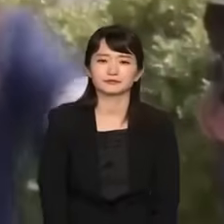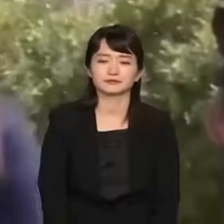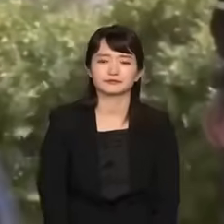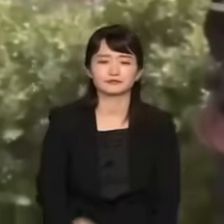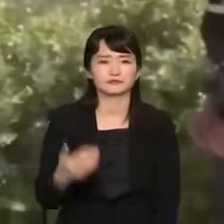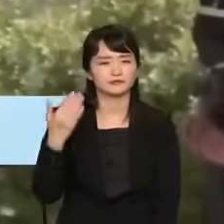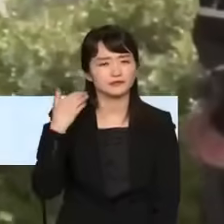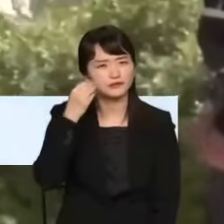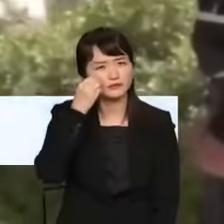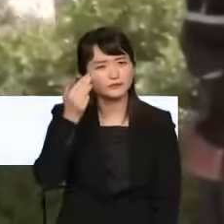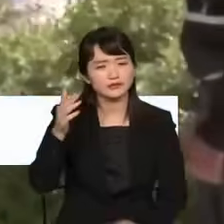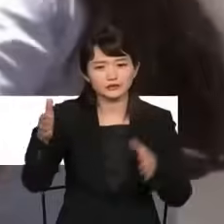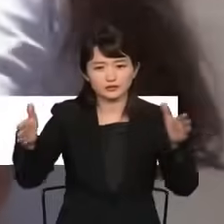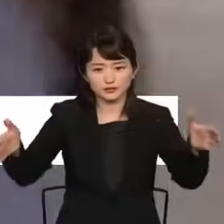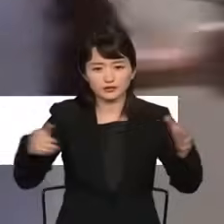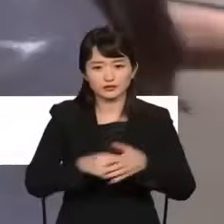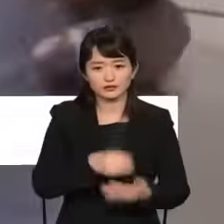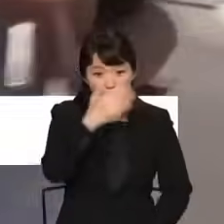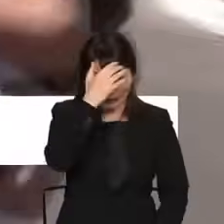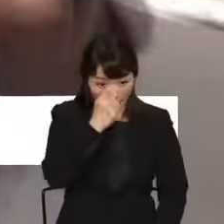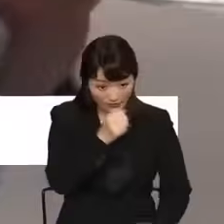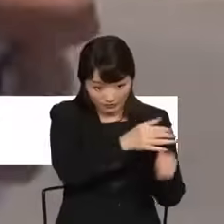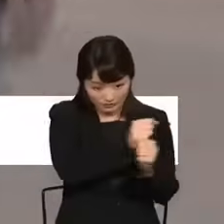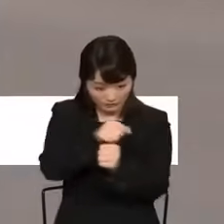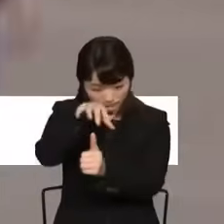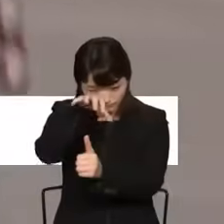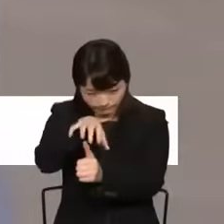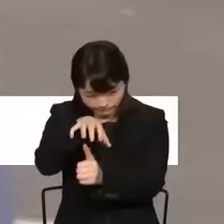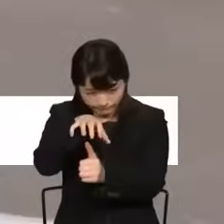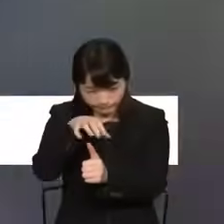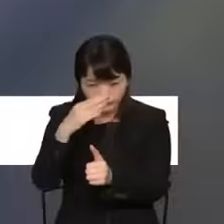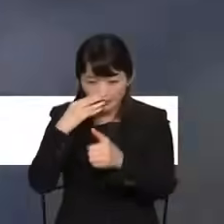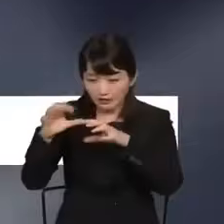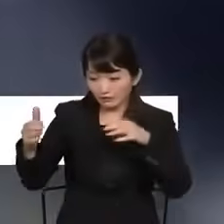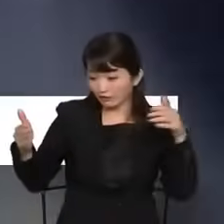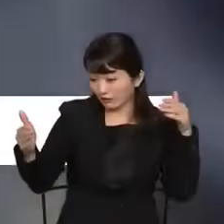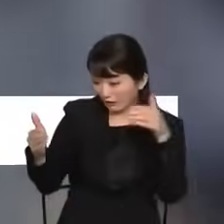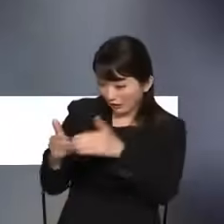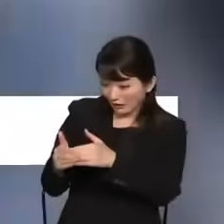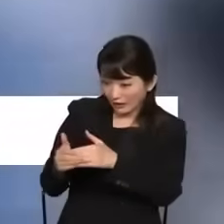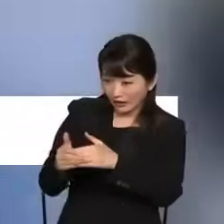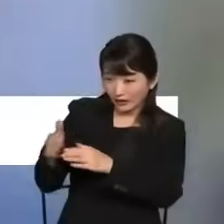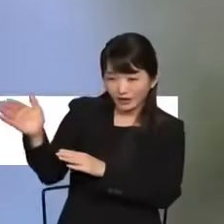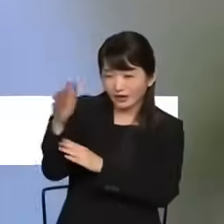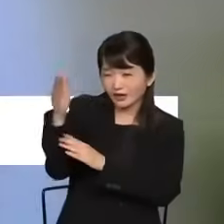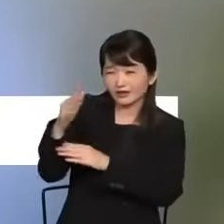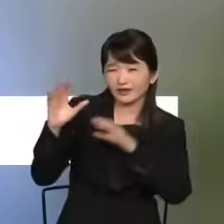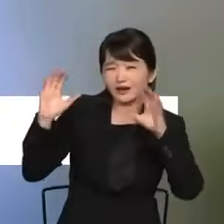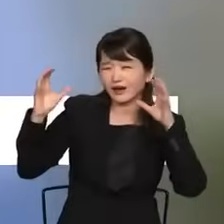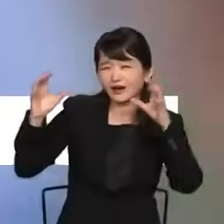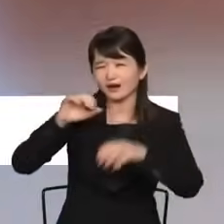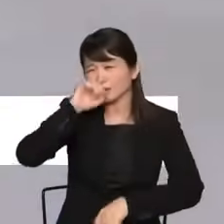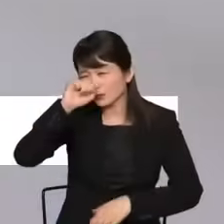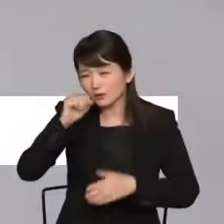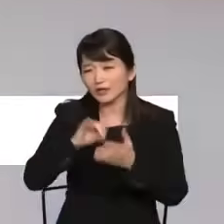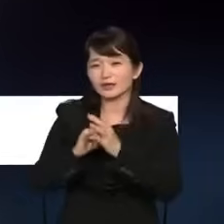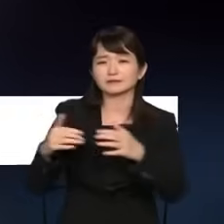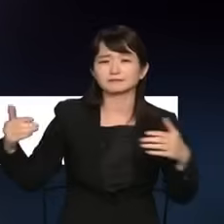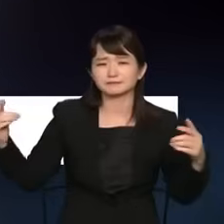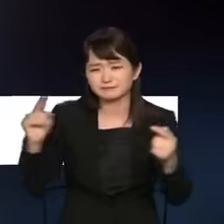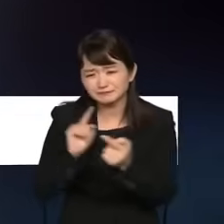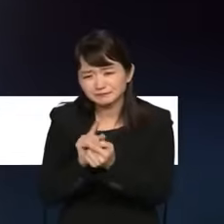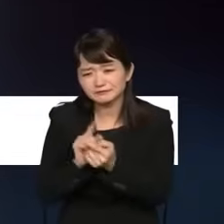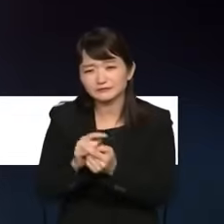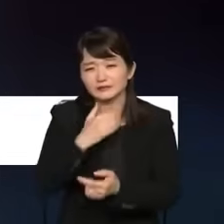지난 8개월 동안 하마스에 납치됐던 인질들이 이스라엘에 도착하자 국기를 흔들며 환영합니다. 가족의 품으로 돌아온